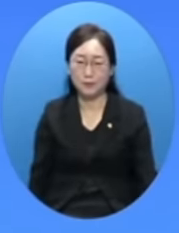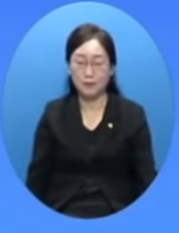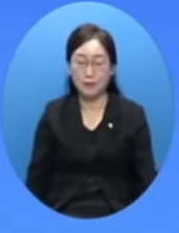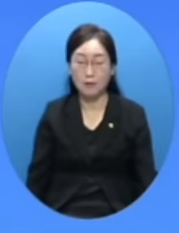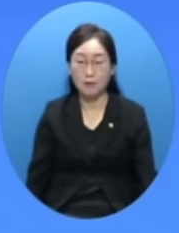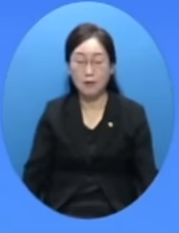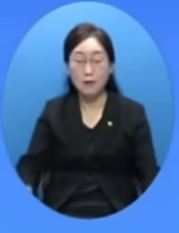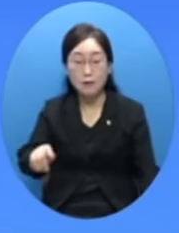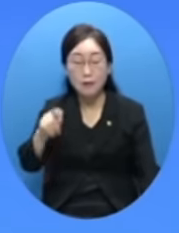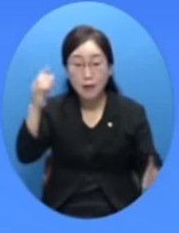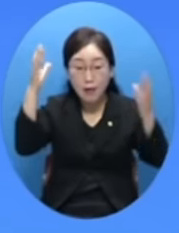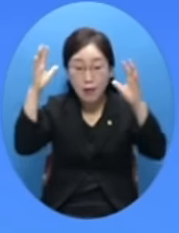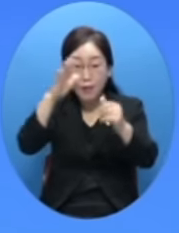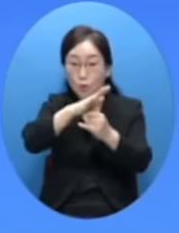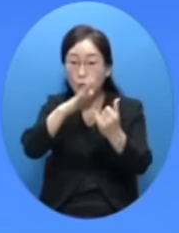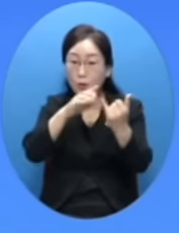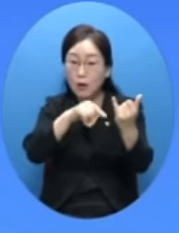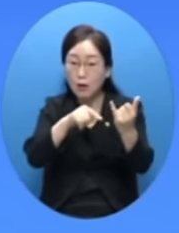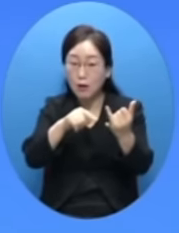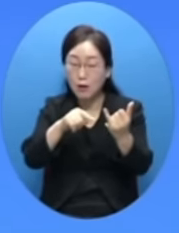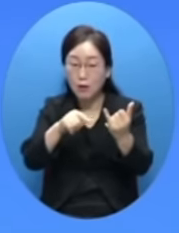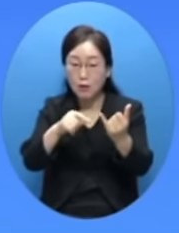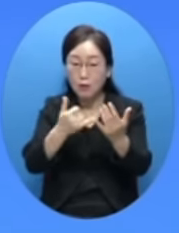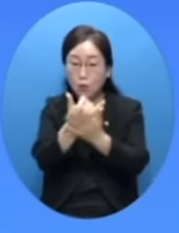이때로부터 이 아이들은 외로움 속에